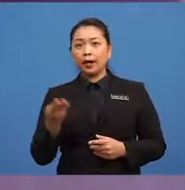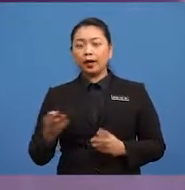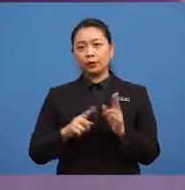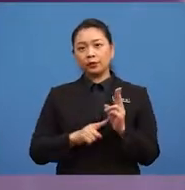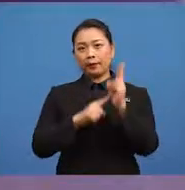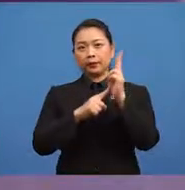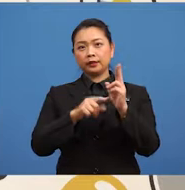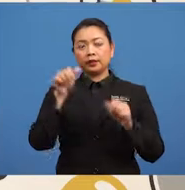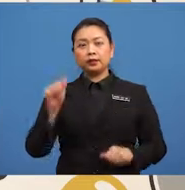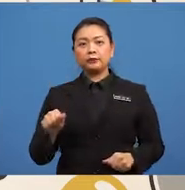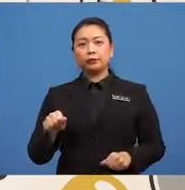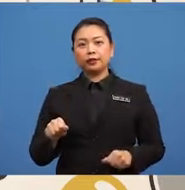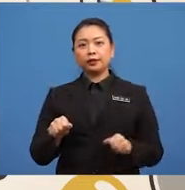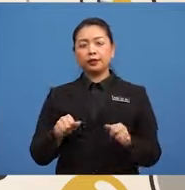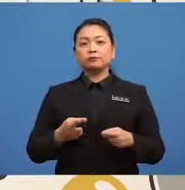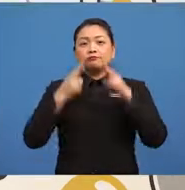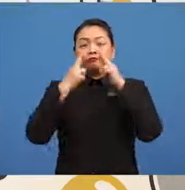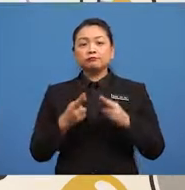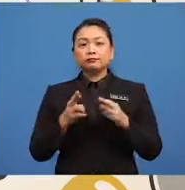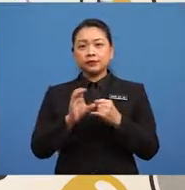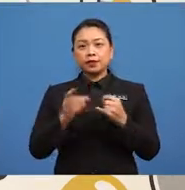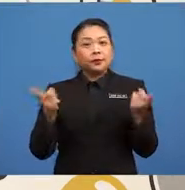bagi membolehkan respirasi sel berlaku?